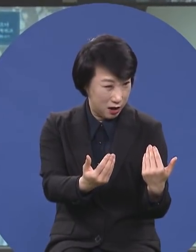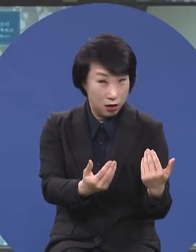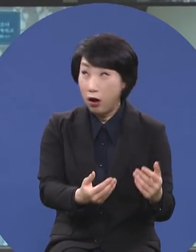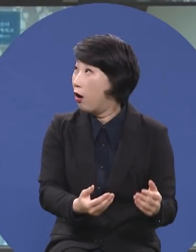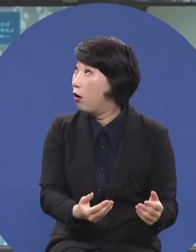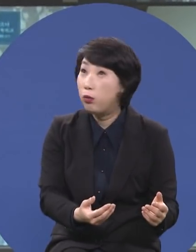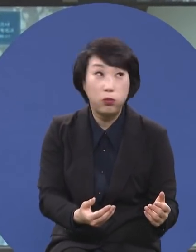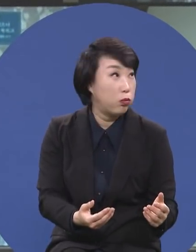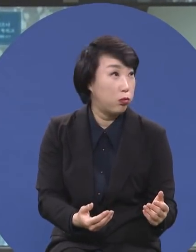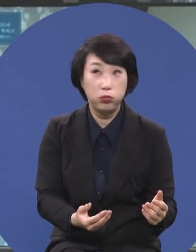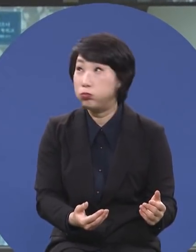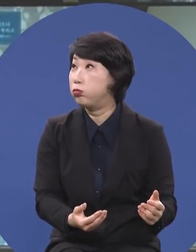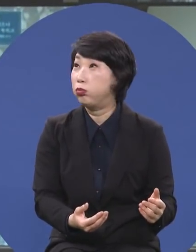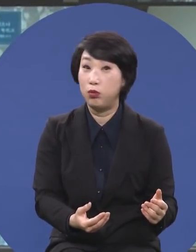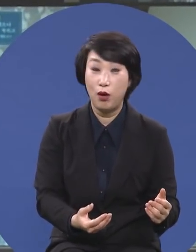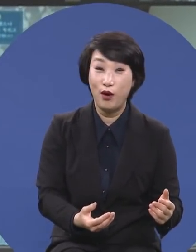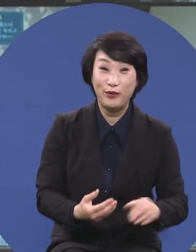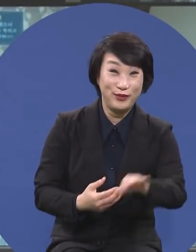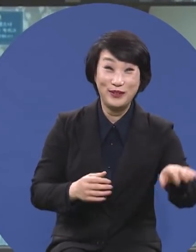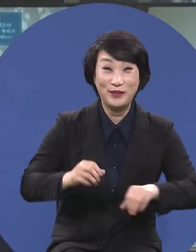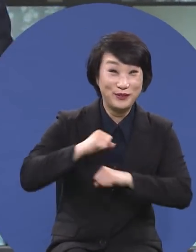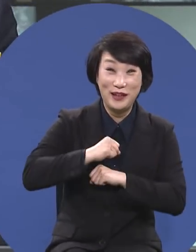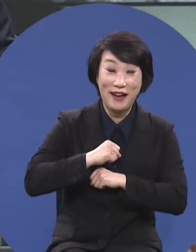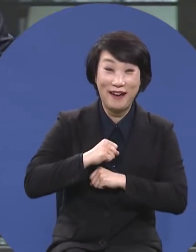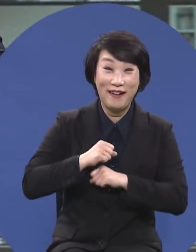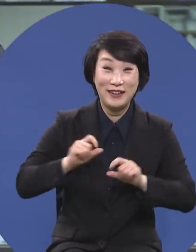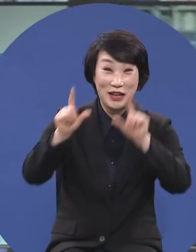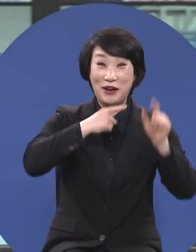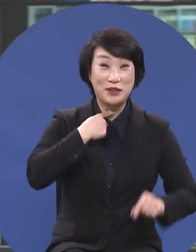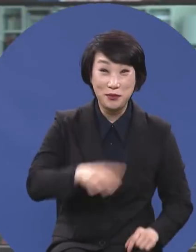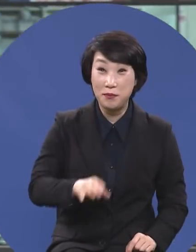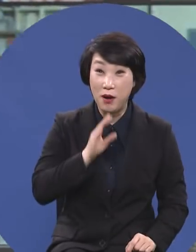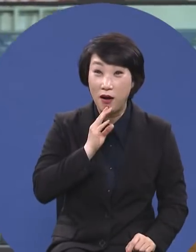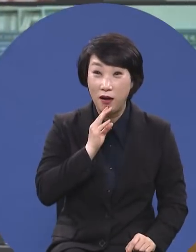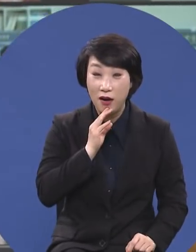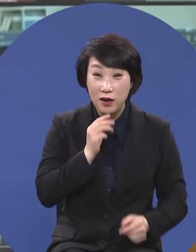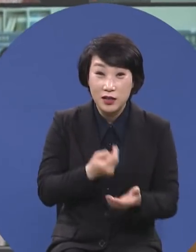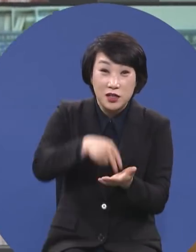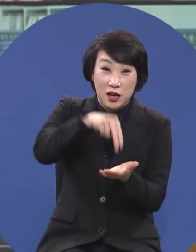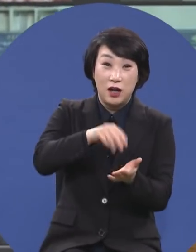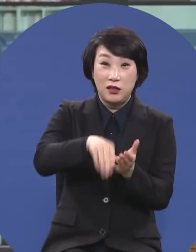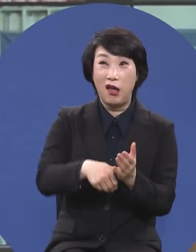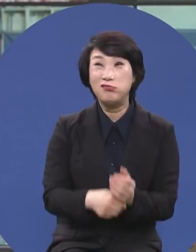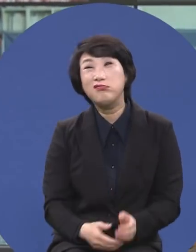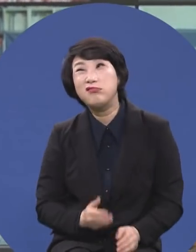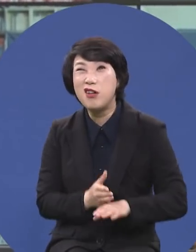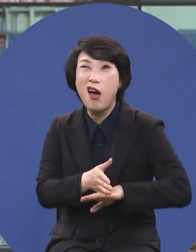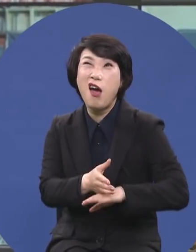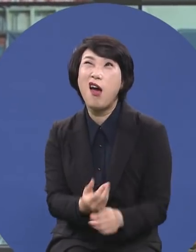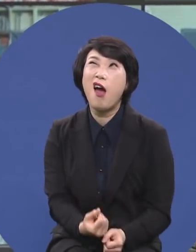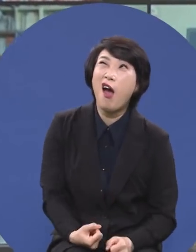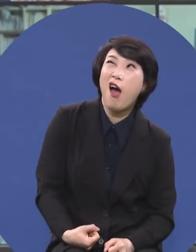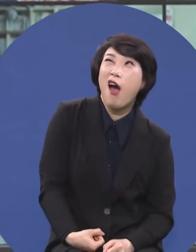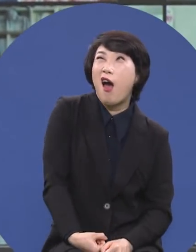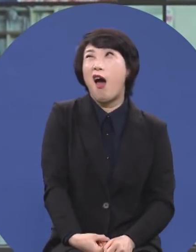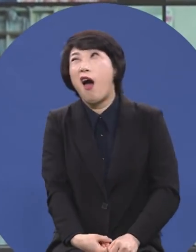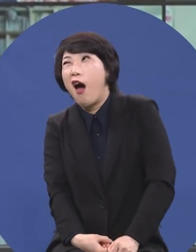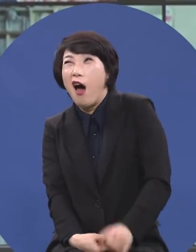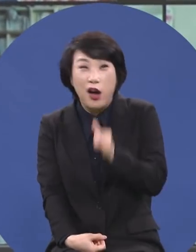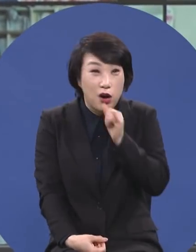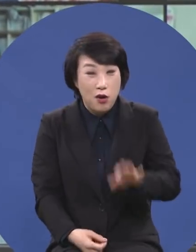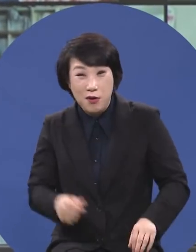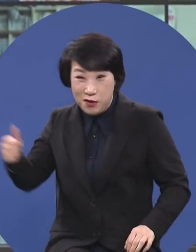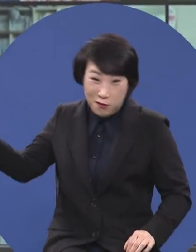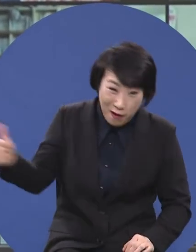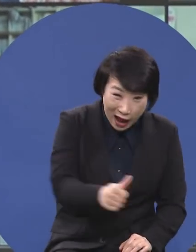그럼 애들이 전부 다 군대 생활 안 했기 때문에 일어날 때 꿈틀고 일어납니다. 그러면